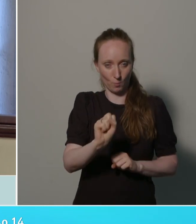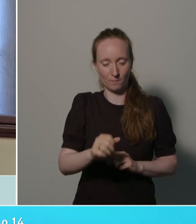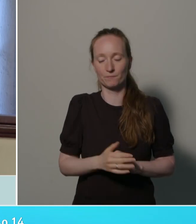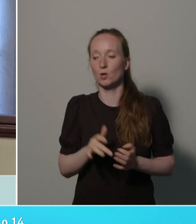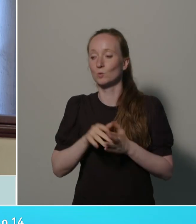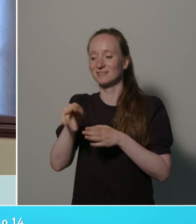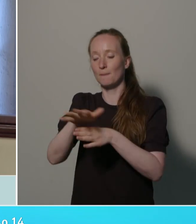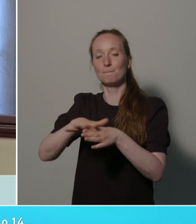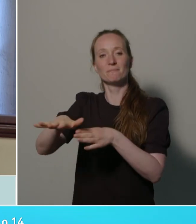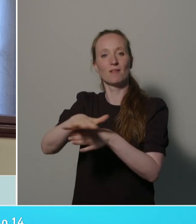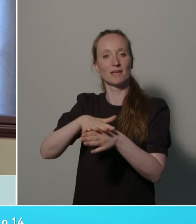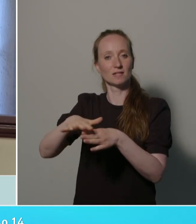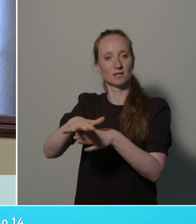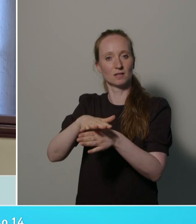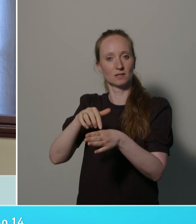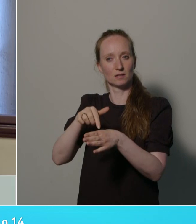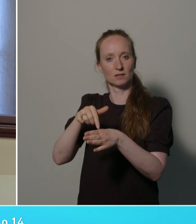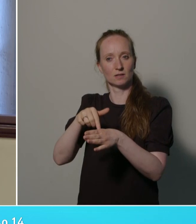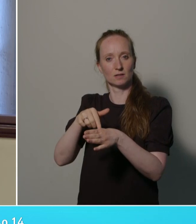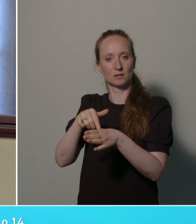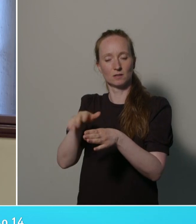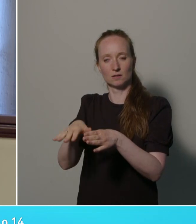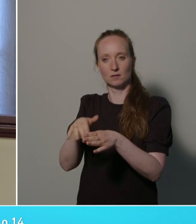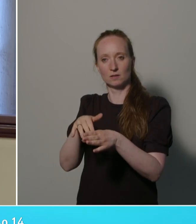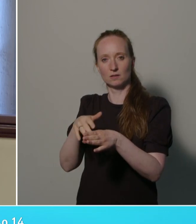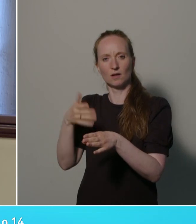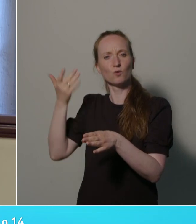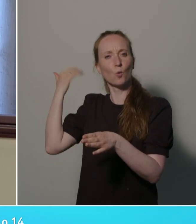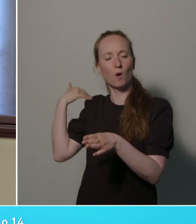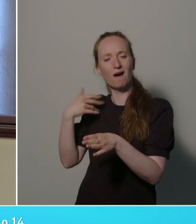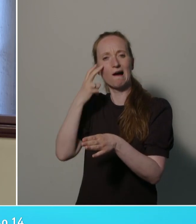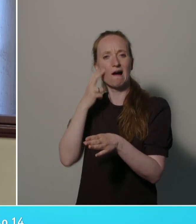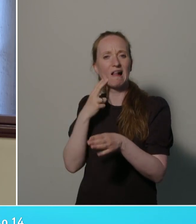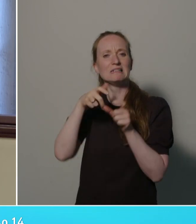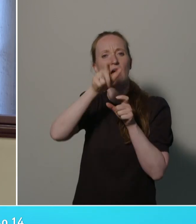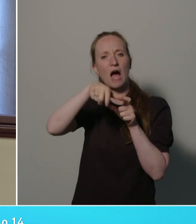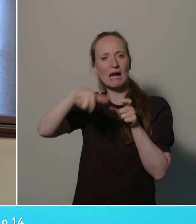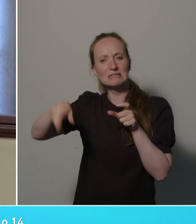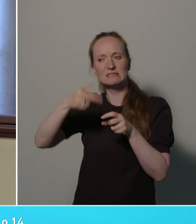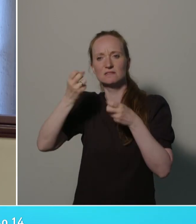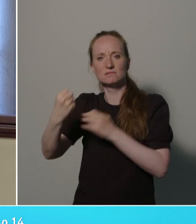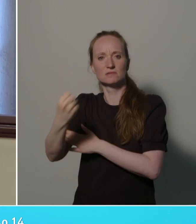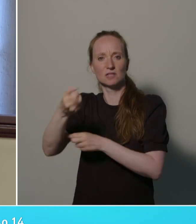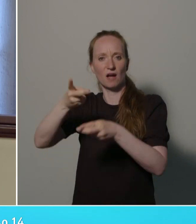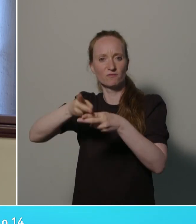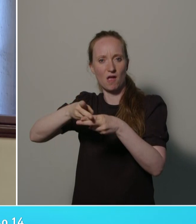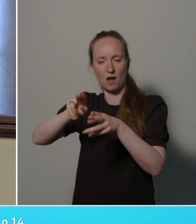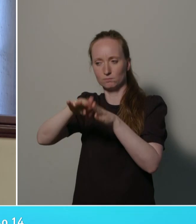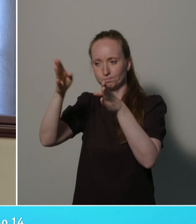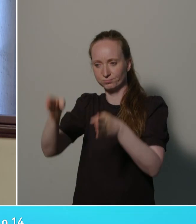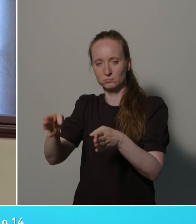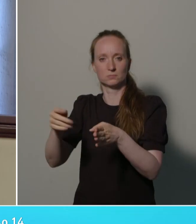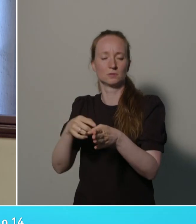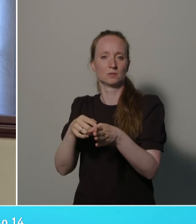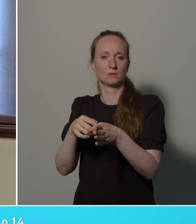Auslegen des Beschlusses, ein altes Heizkraftwerk beherbergt hat, teilweise kontaminiert war in vielen